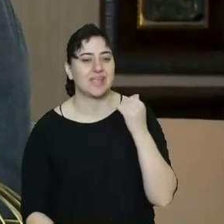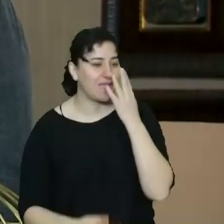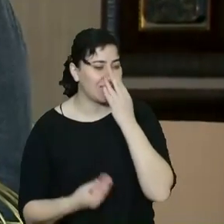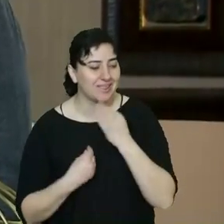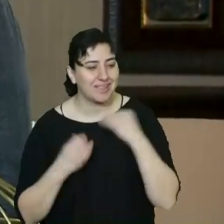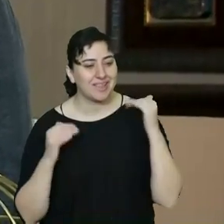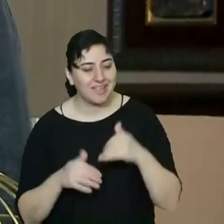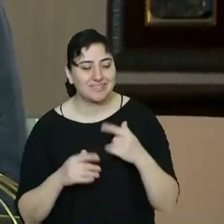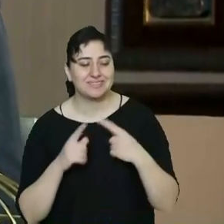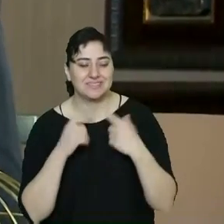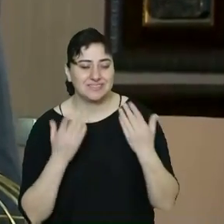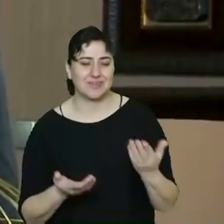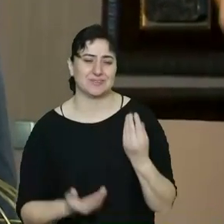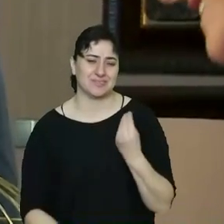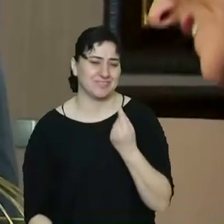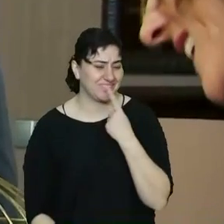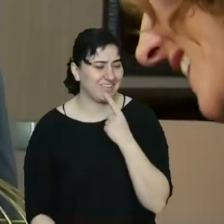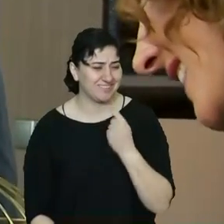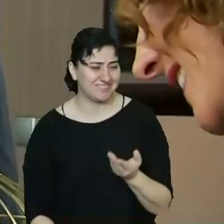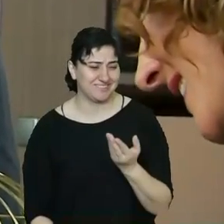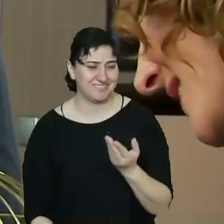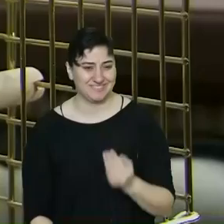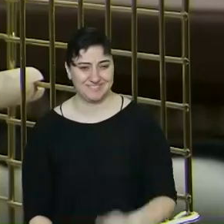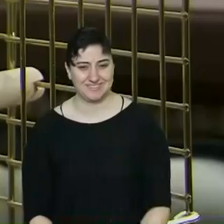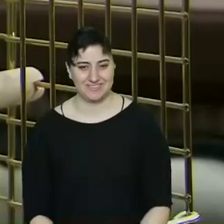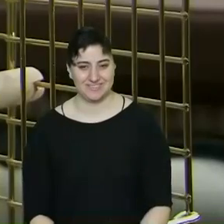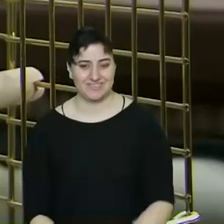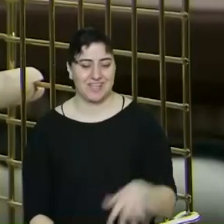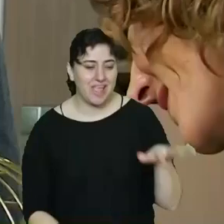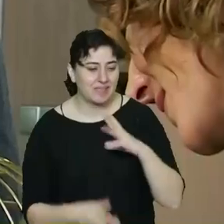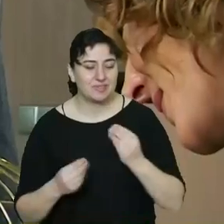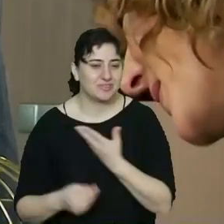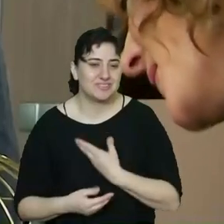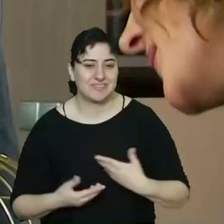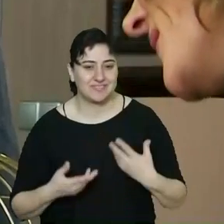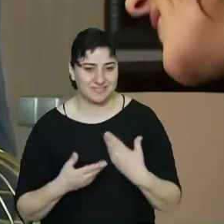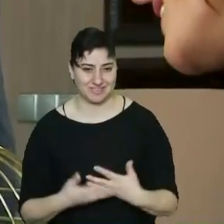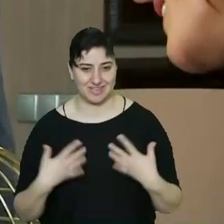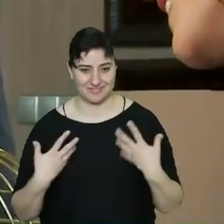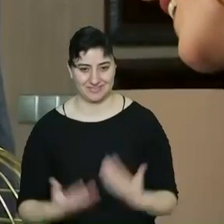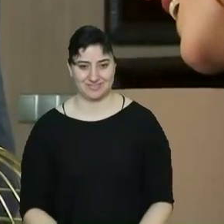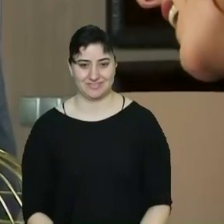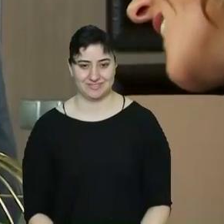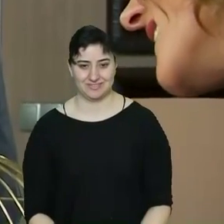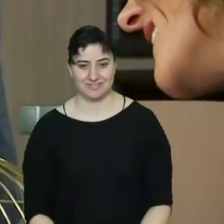Geldi hediyen geldi sağ ol. Aa, çok güzel bir şey bu çok sevimli bir şey ya. Hepimiz çok sevdik onu.